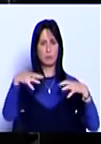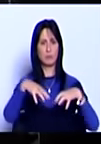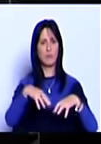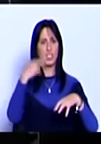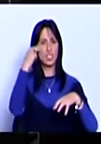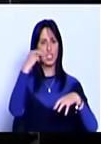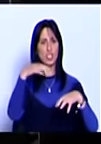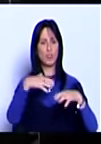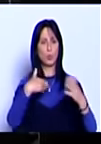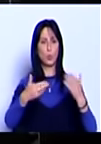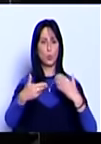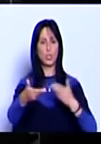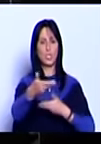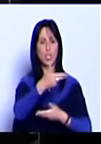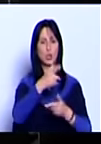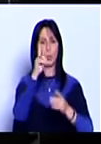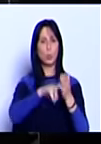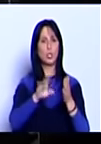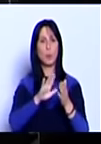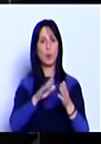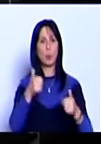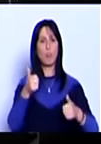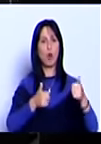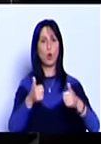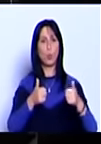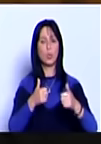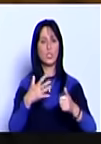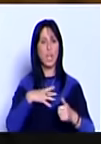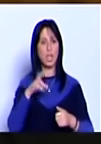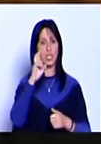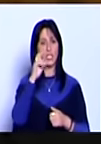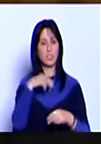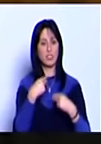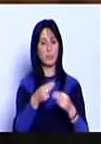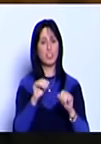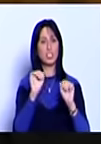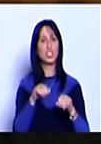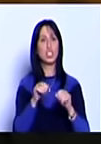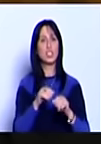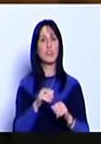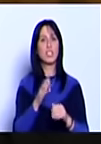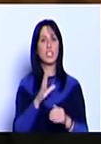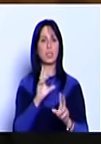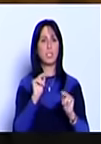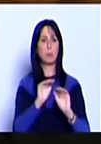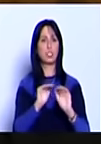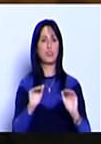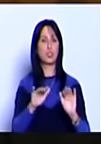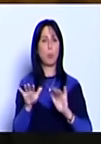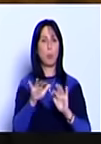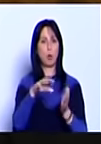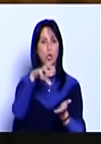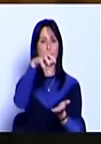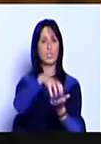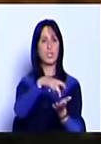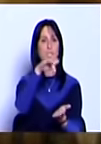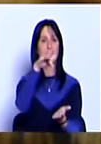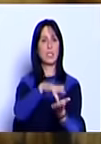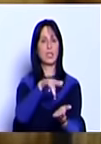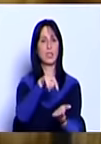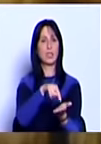ჩინეთი, ურთიერთუნდობლობით გამძაფრებული კონკურენცია, ქართულ სახელმწიფოს ეძლევა შესაძლებლობა გახდეს სამშვიდობო პროცესის დაწყების ინიციატორიც